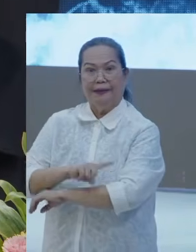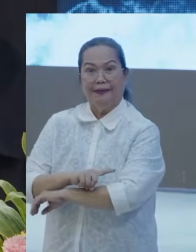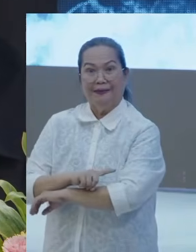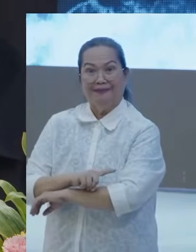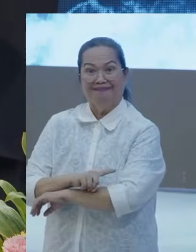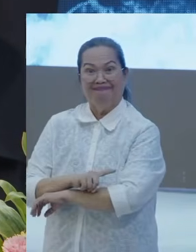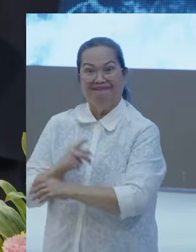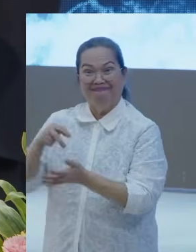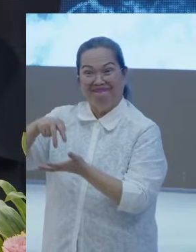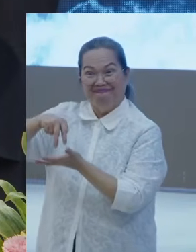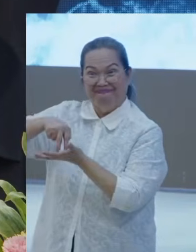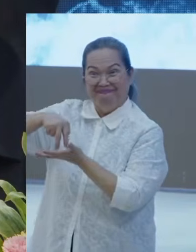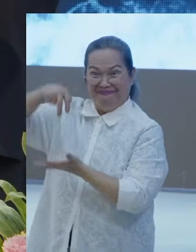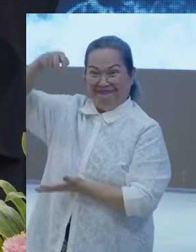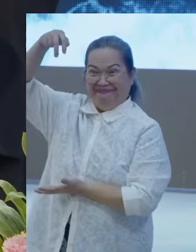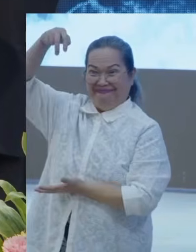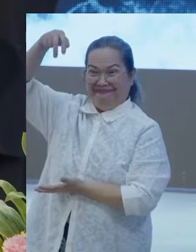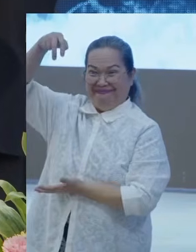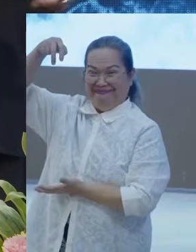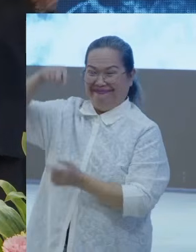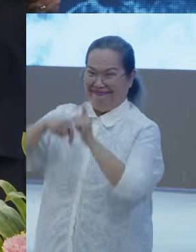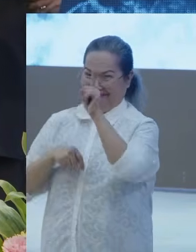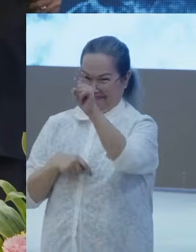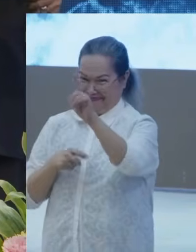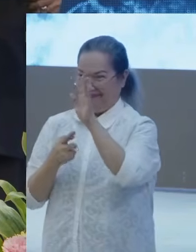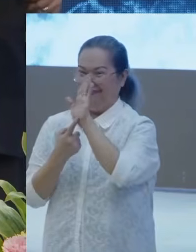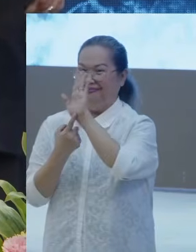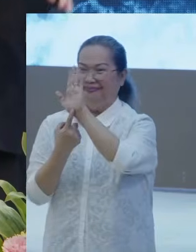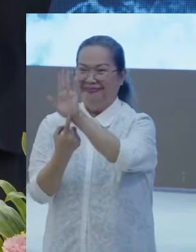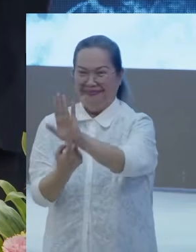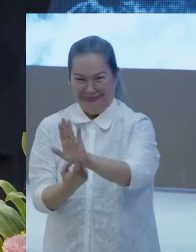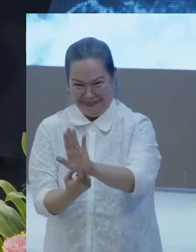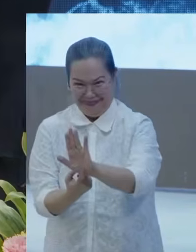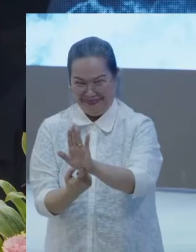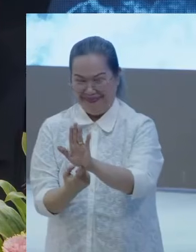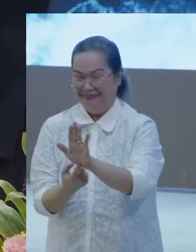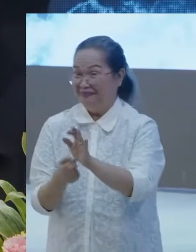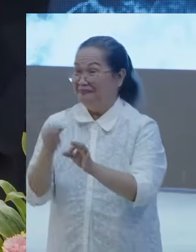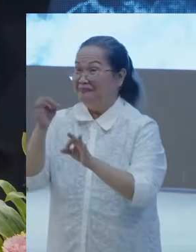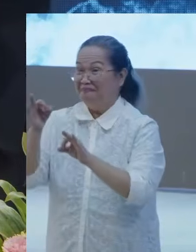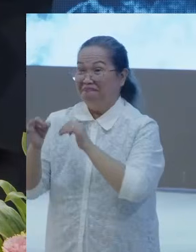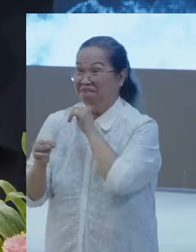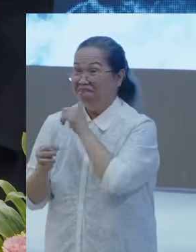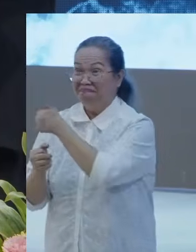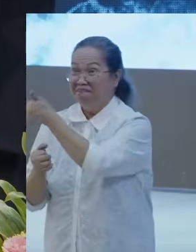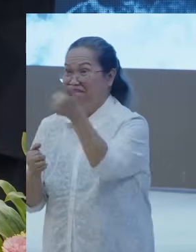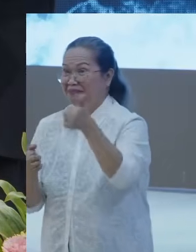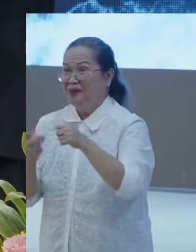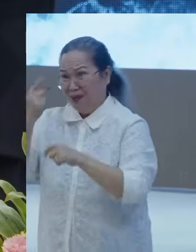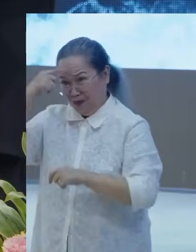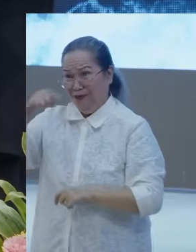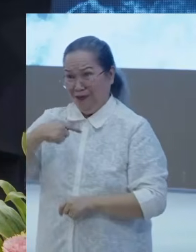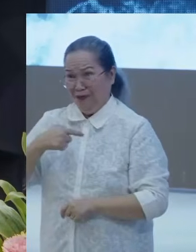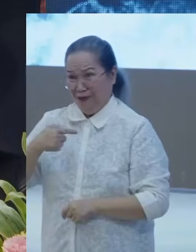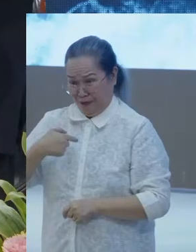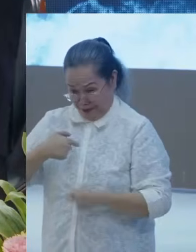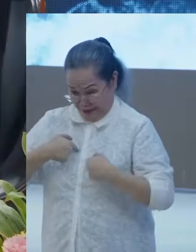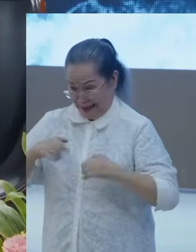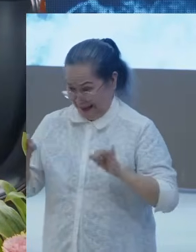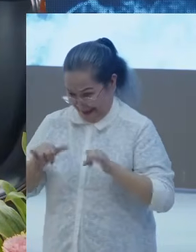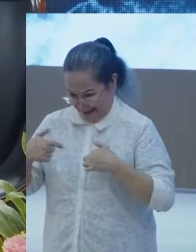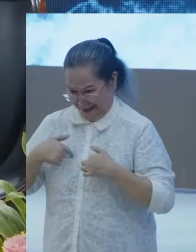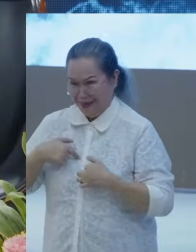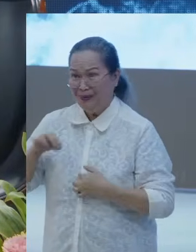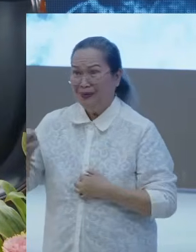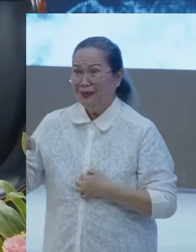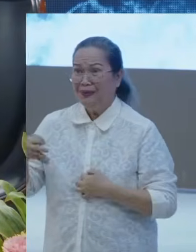resurrection ay isang tanda. Kung hindi man sa ibang tao, sa kanya, na ang